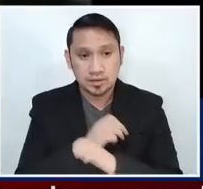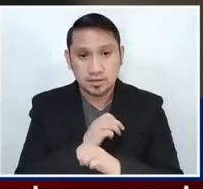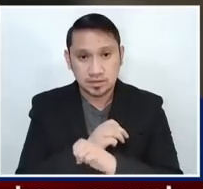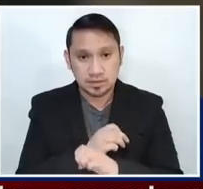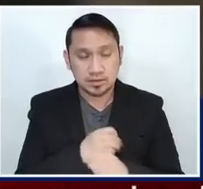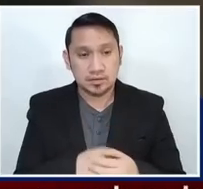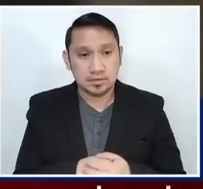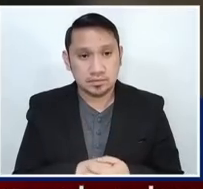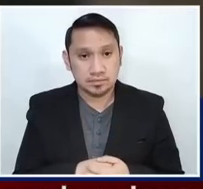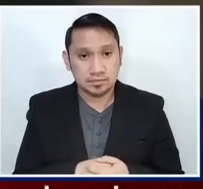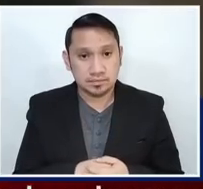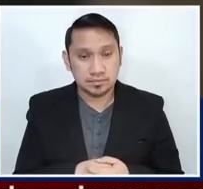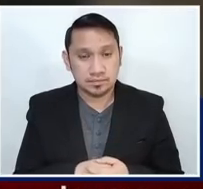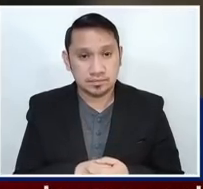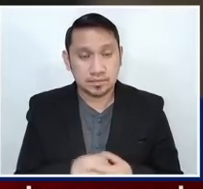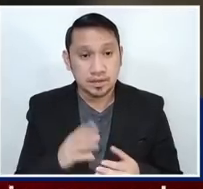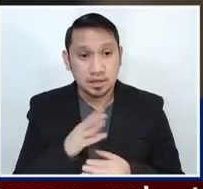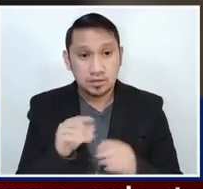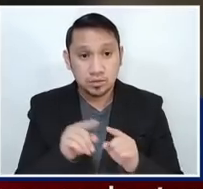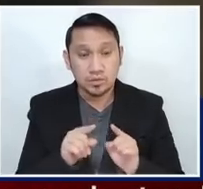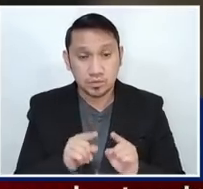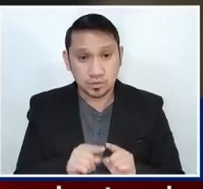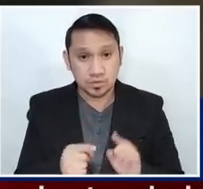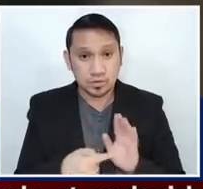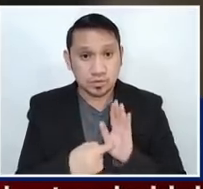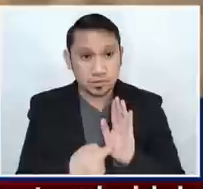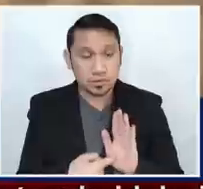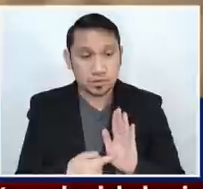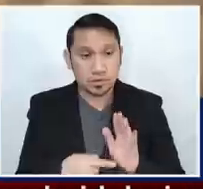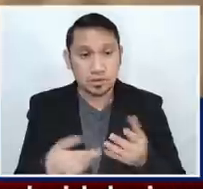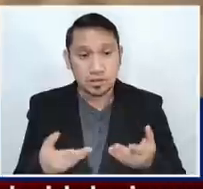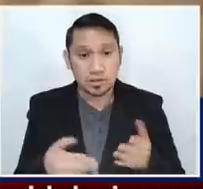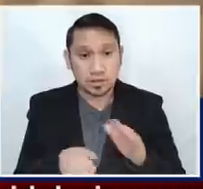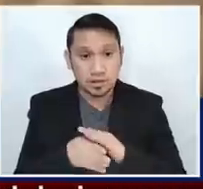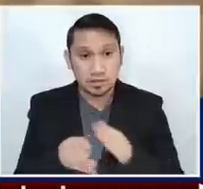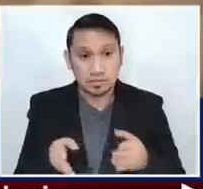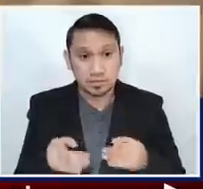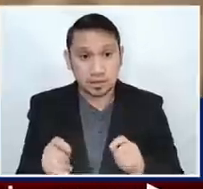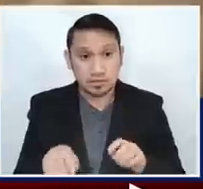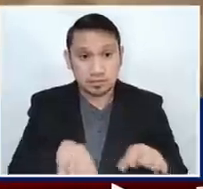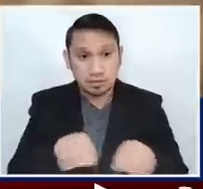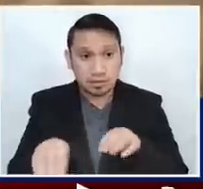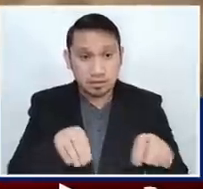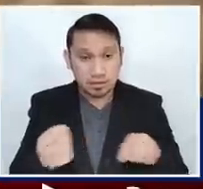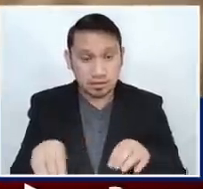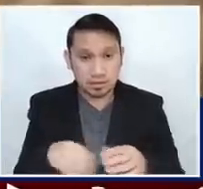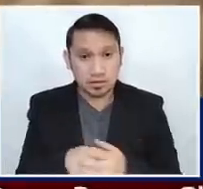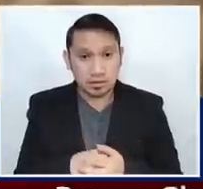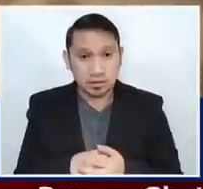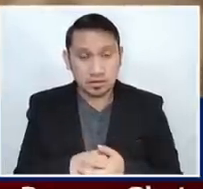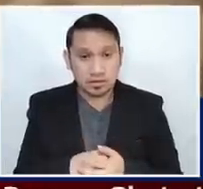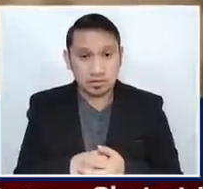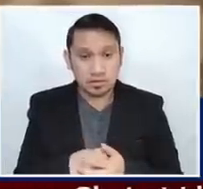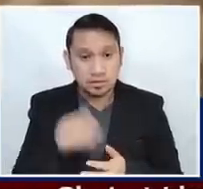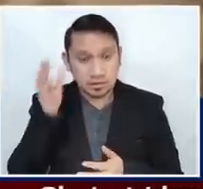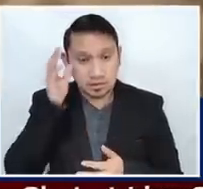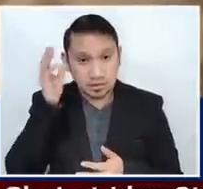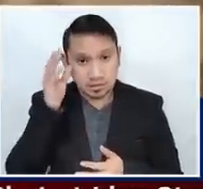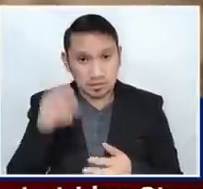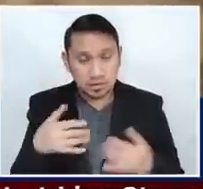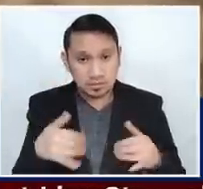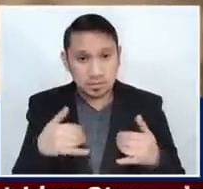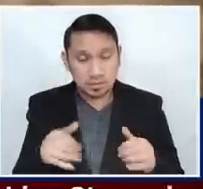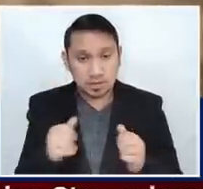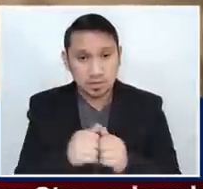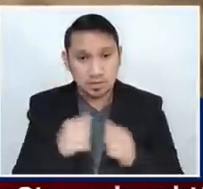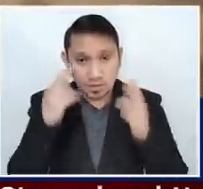Revolt. Partikular dito ang eksenang nagmamadyong ang karakter ng noibyudang si Corazon Aquino na kalaro pa ang mga madre.